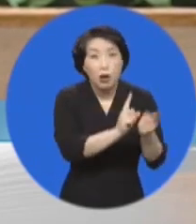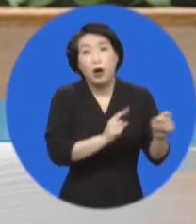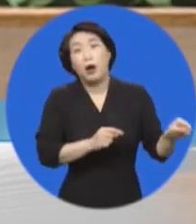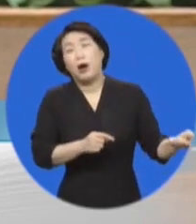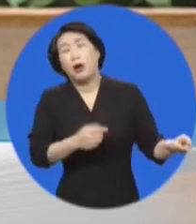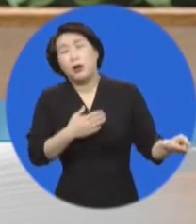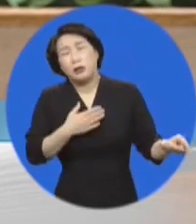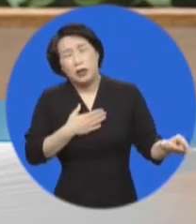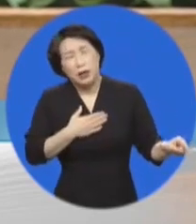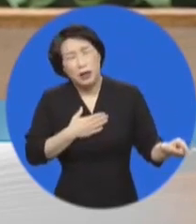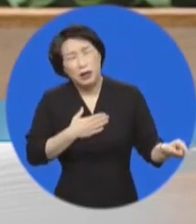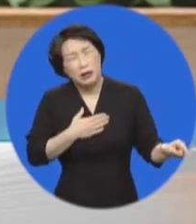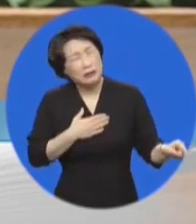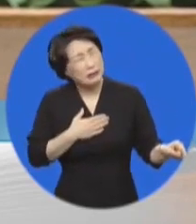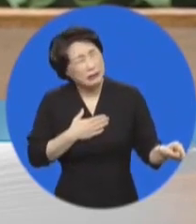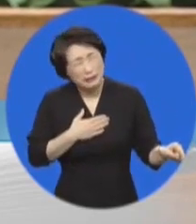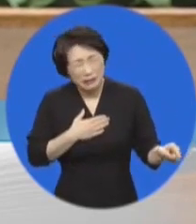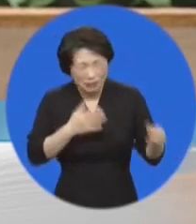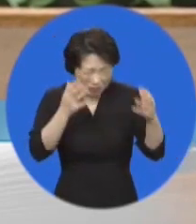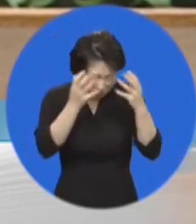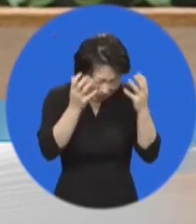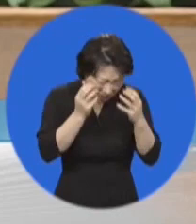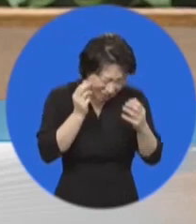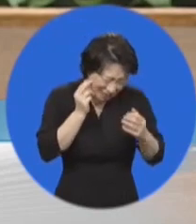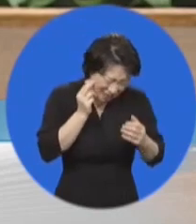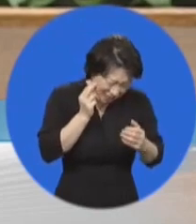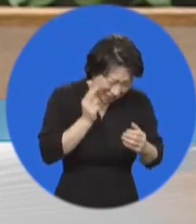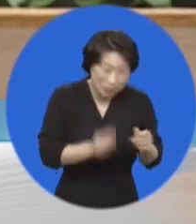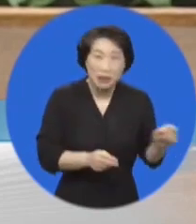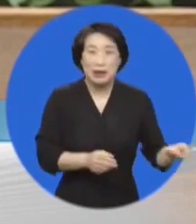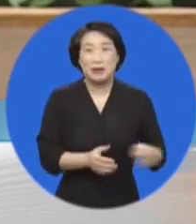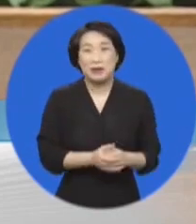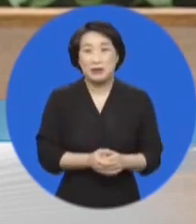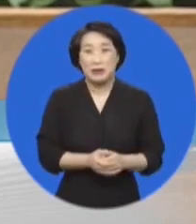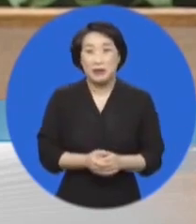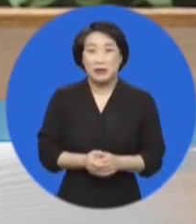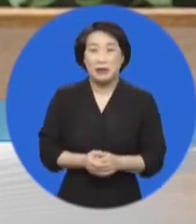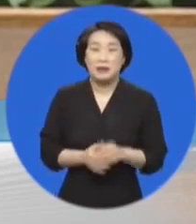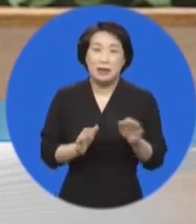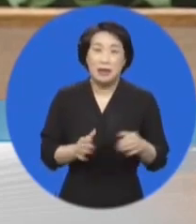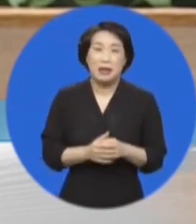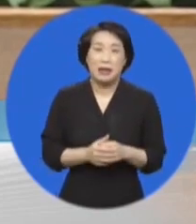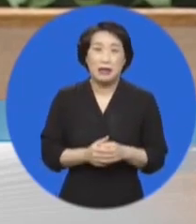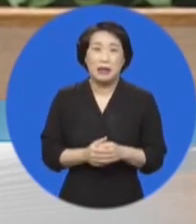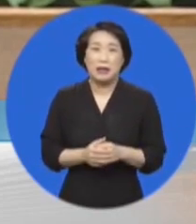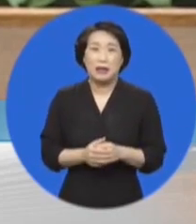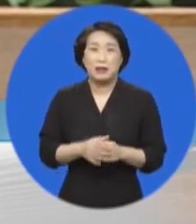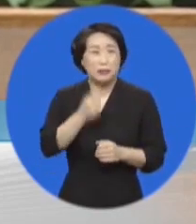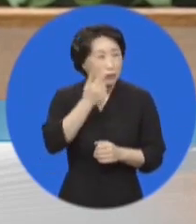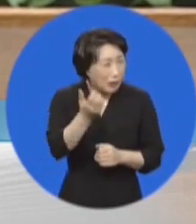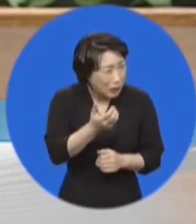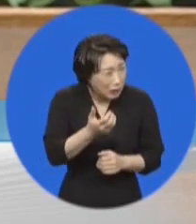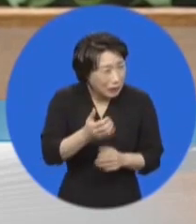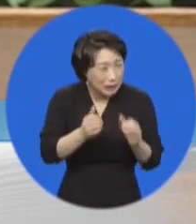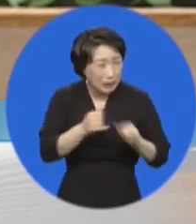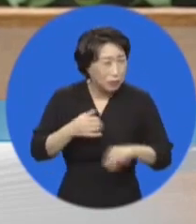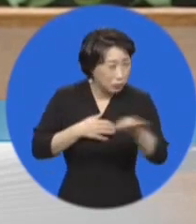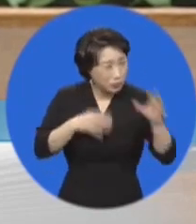고난이 얼마나 고통스러우면 하나님이 인간을